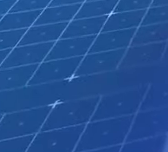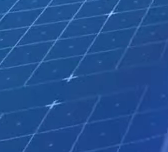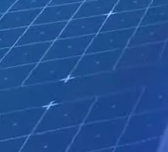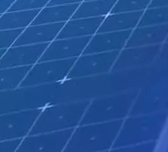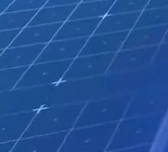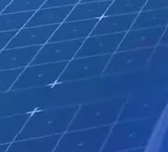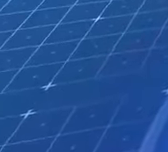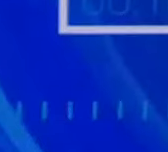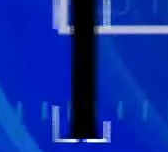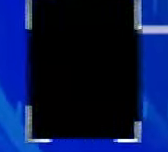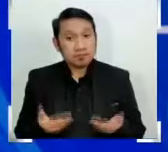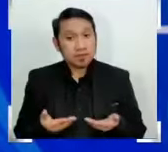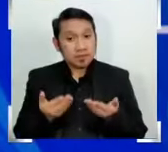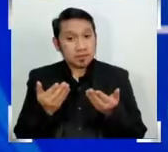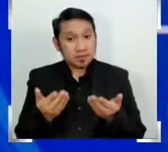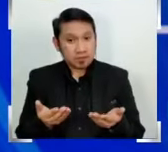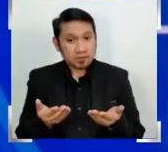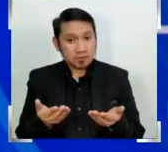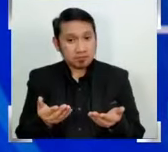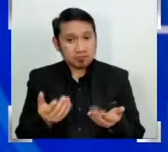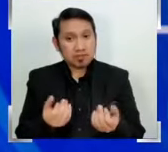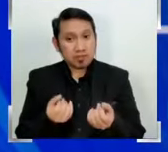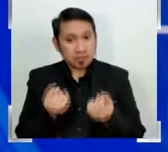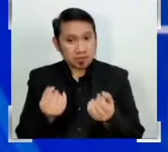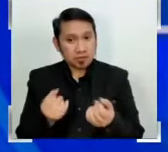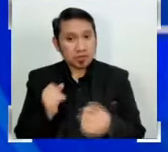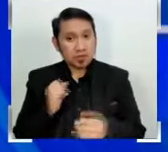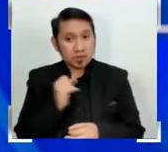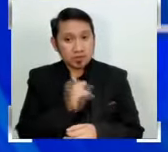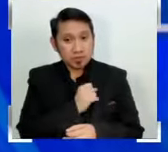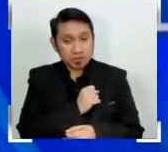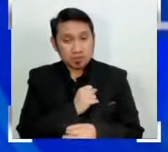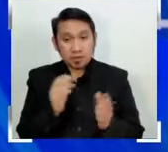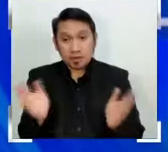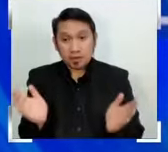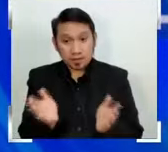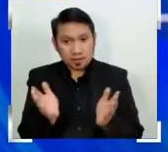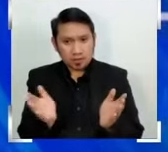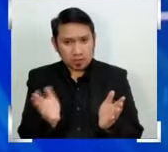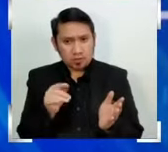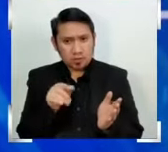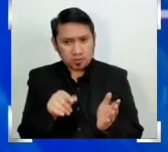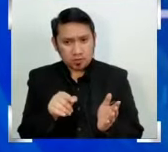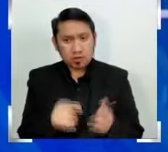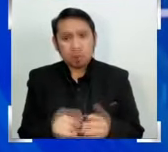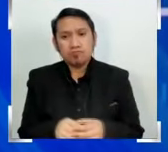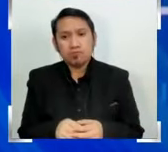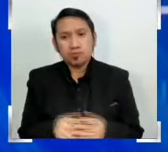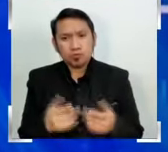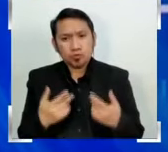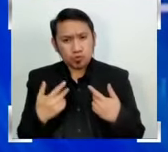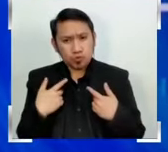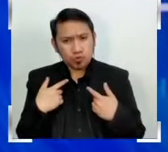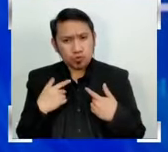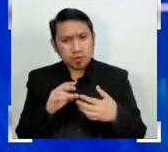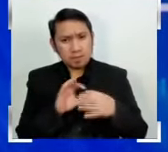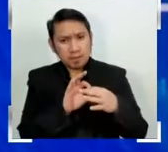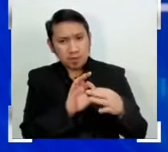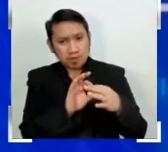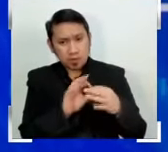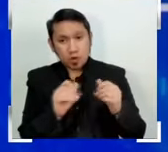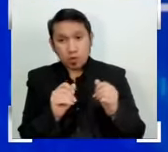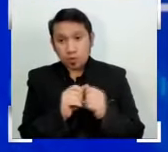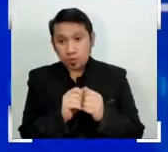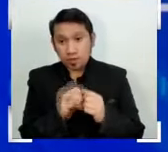Nag-hi na rin po ng resolusyon sa Senado para himukin ang ehekutibo na makipagtulungan sa International Criminal Court. Kasunod po niyan